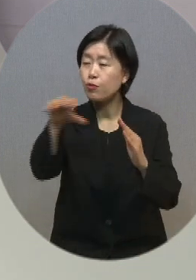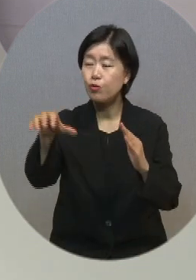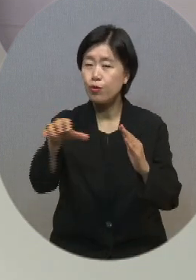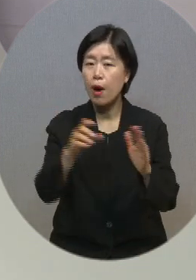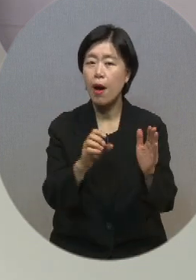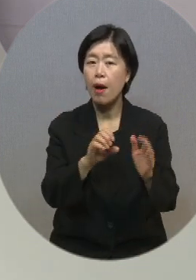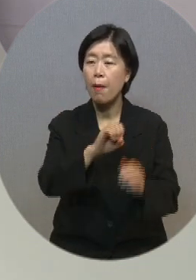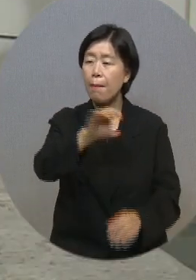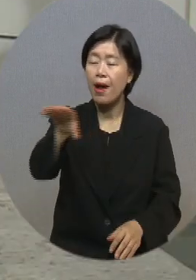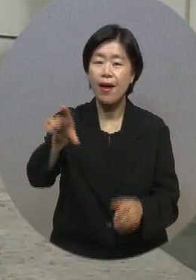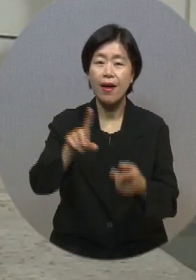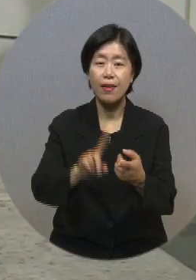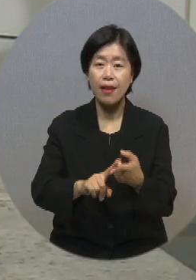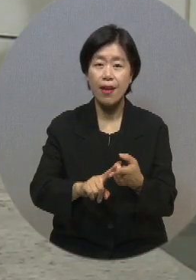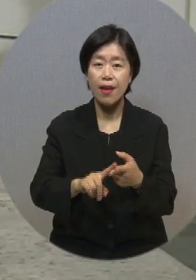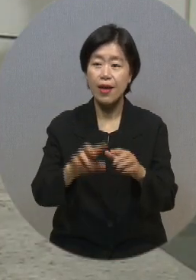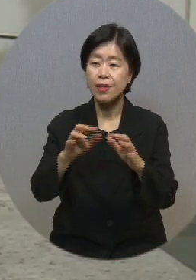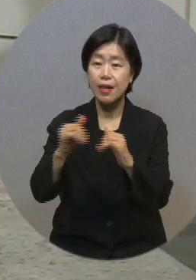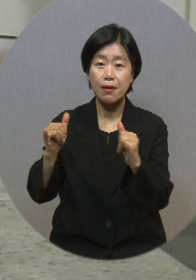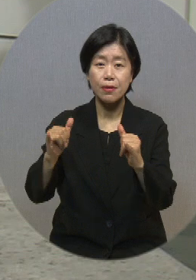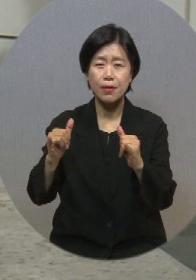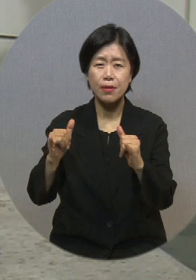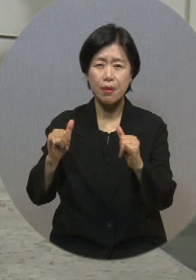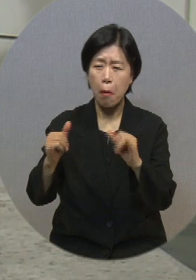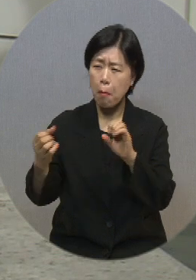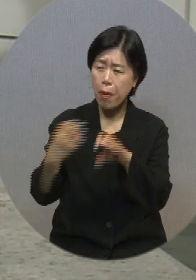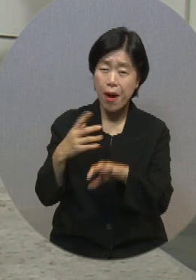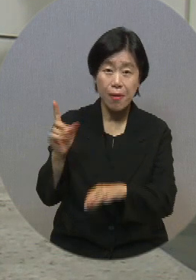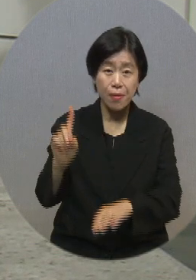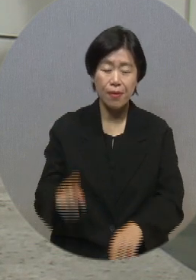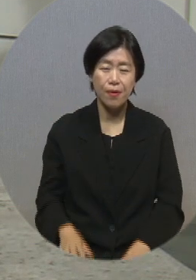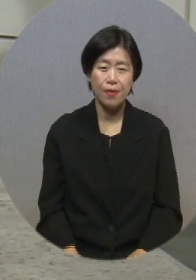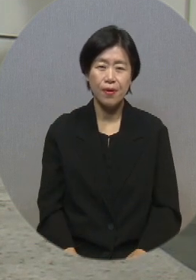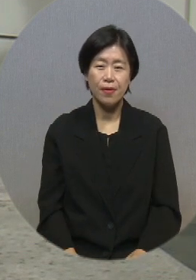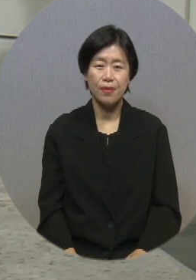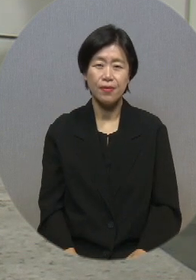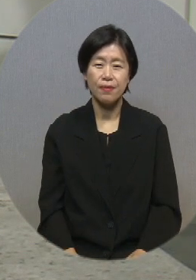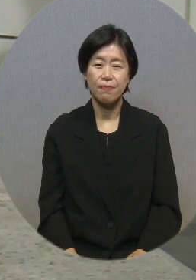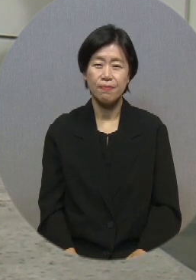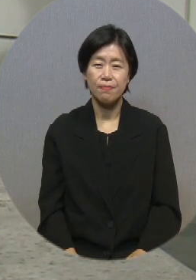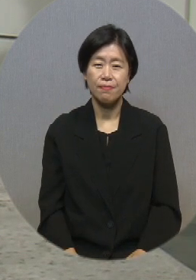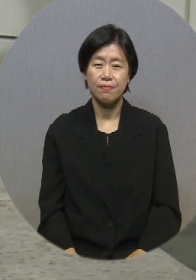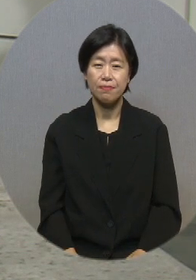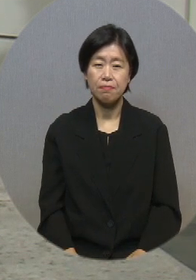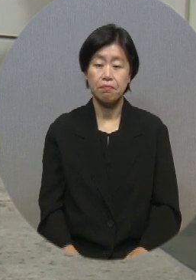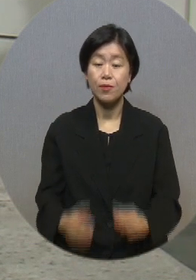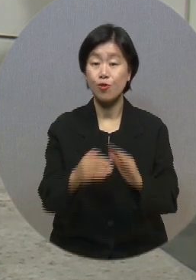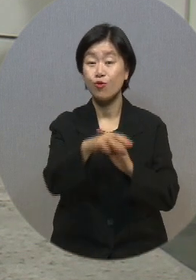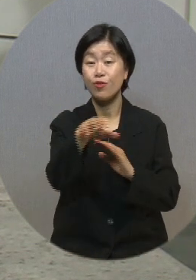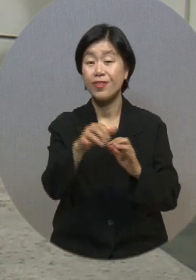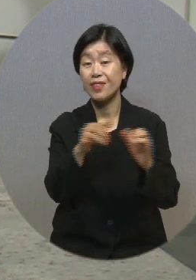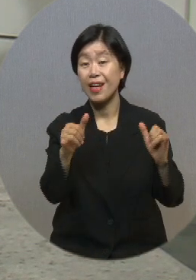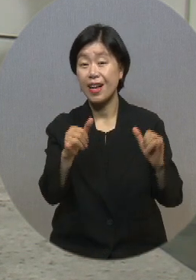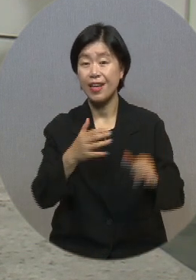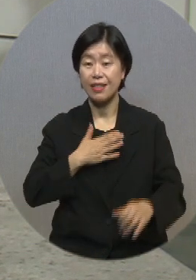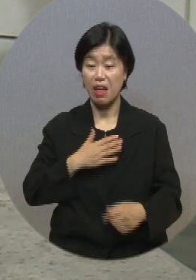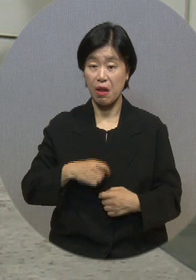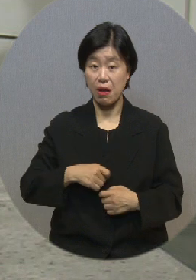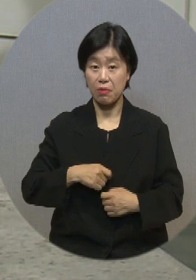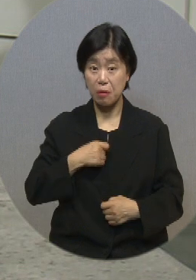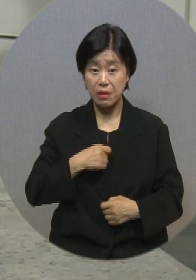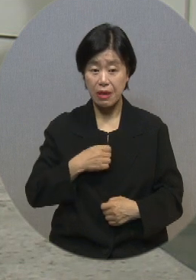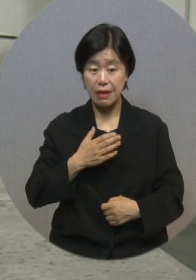사람들의 반응이 아주 좋았다고요? 네, 맞습니다. 아, 네. 주변에서 뭐라고들 하시나요? 주변에서는 제가 솔직히 올라갈